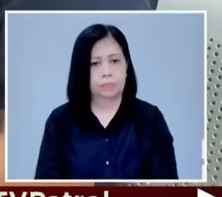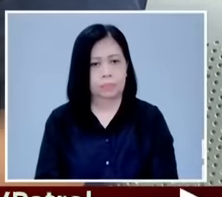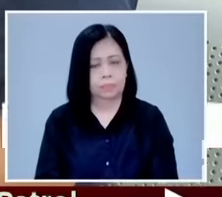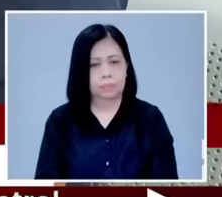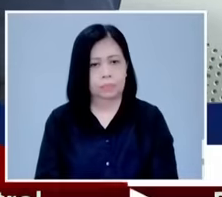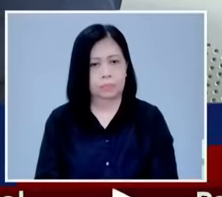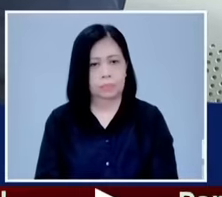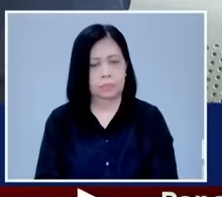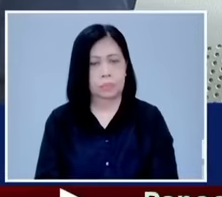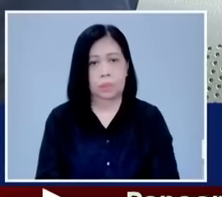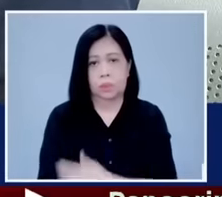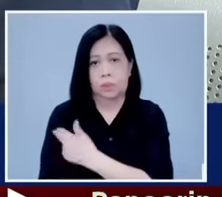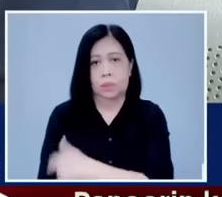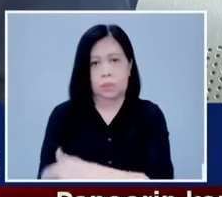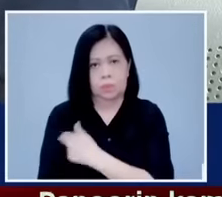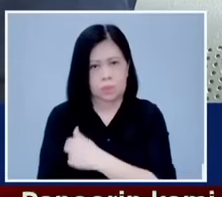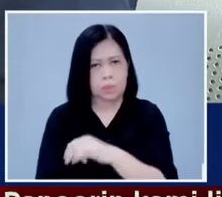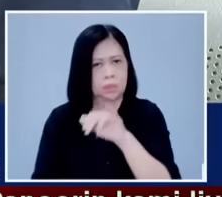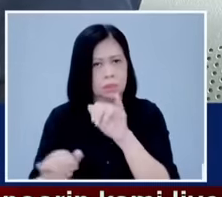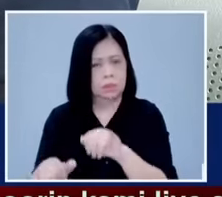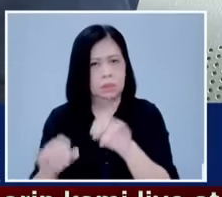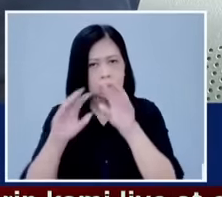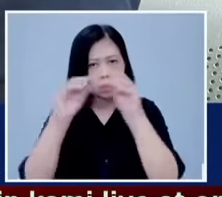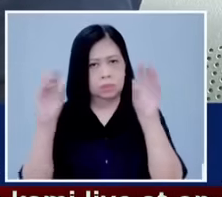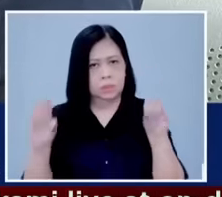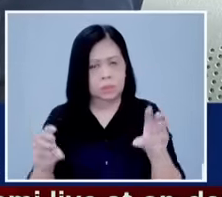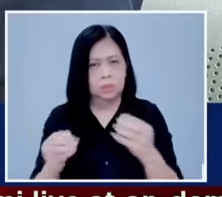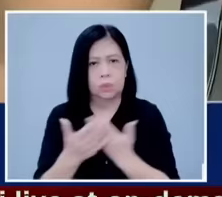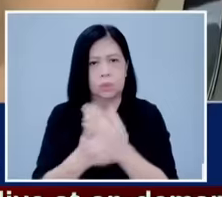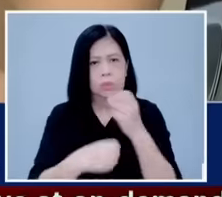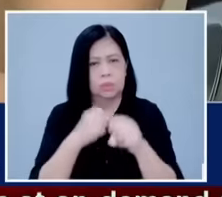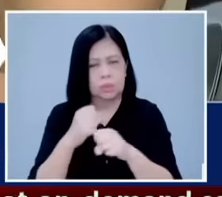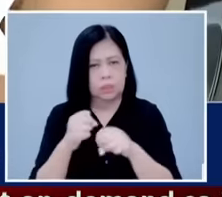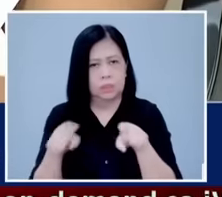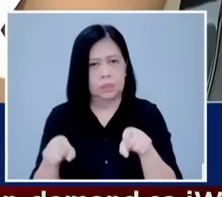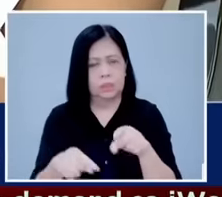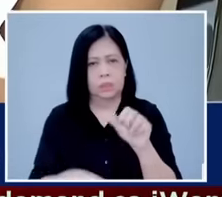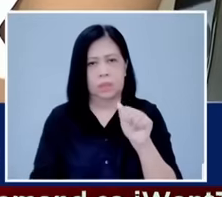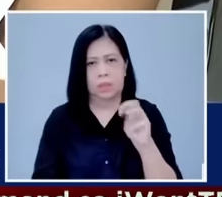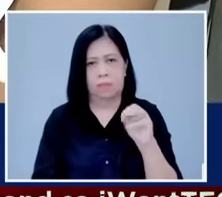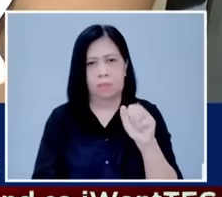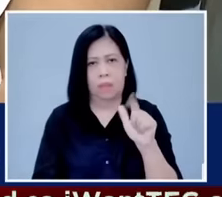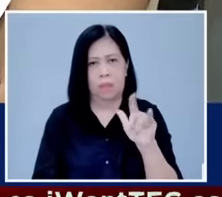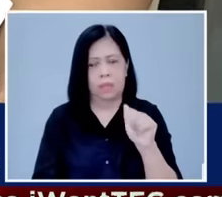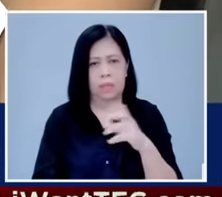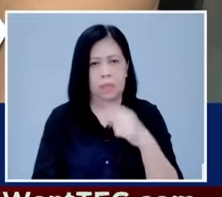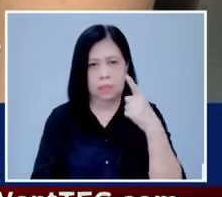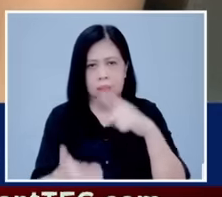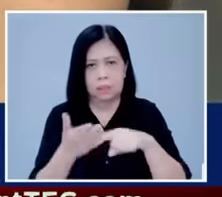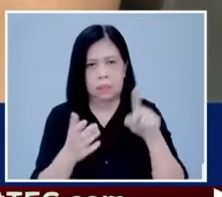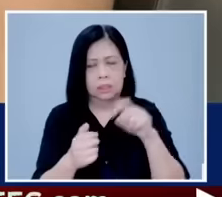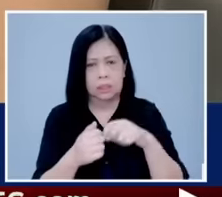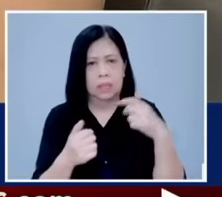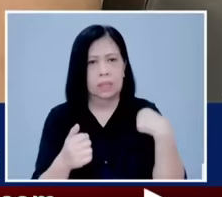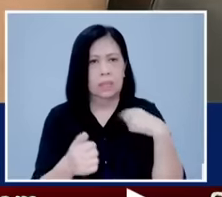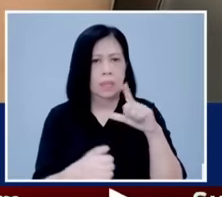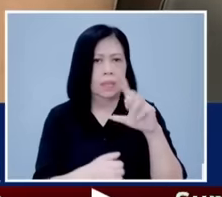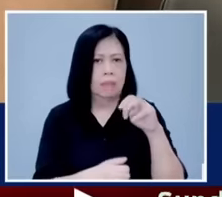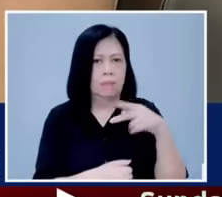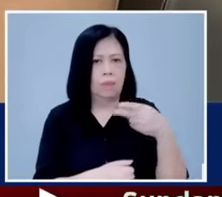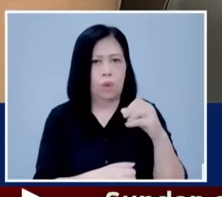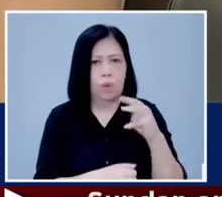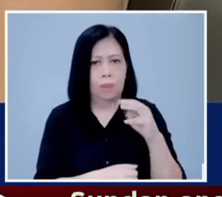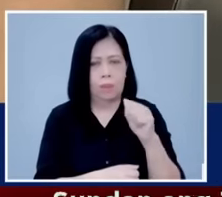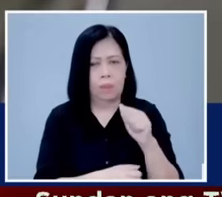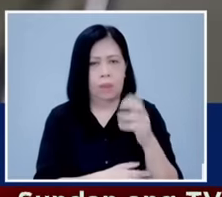Sa ospital nagpasko at bagong taon ang pamilya ni Amalia. Matapos ma-diagnose ng lymphoma ang kanyang kapatid